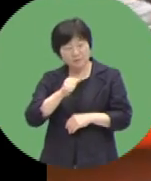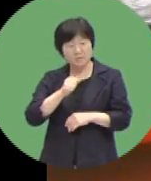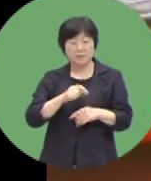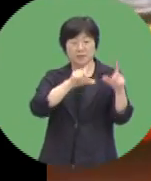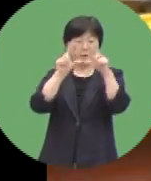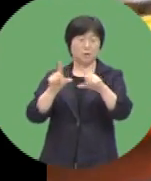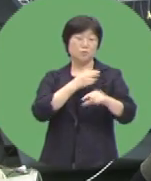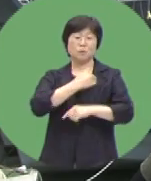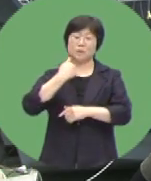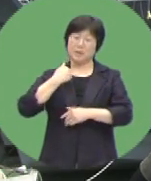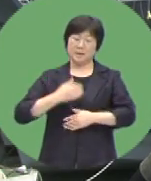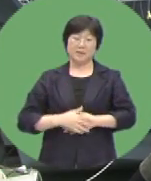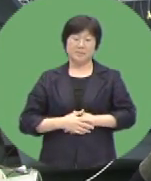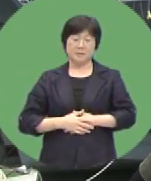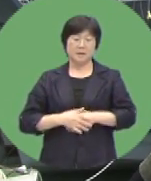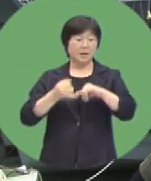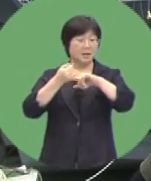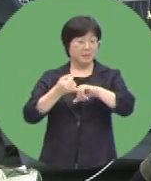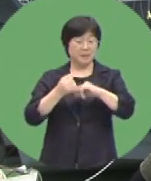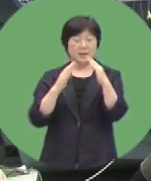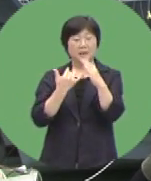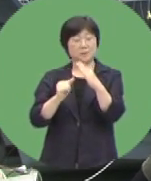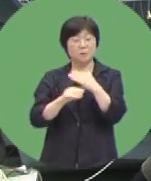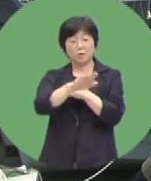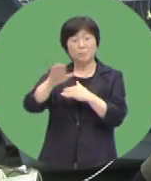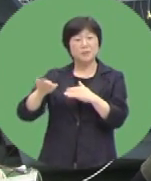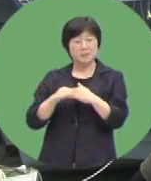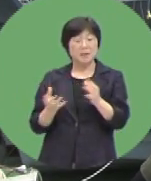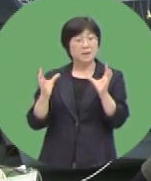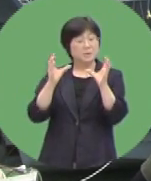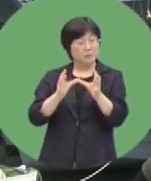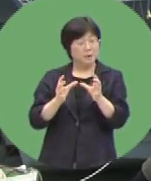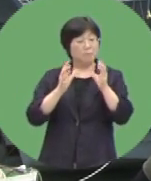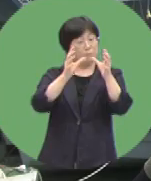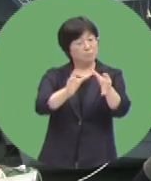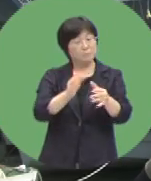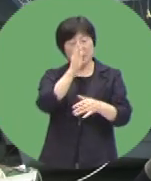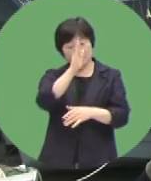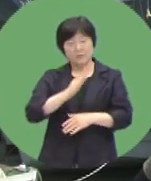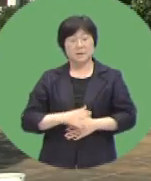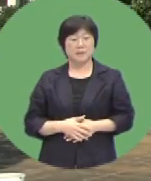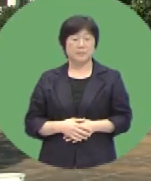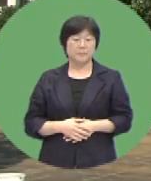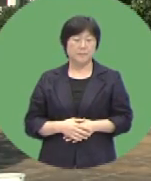ことができますんでね、ぜひご家族連れで皆さんお越しをいただければと思います。